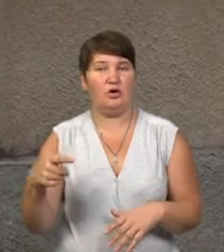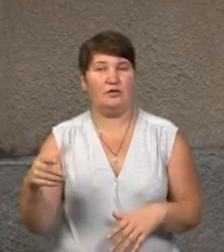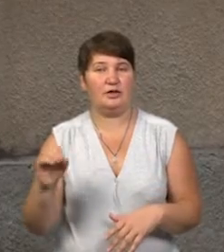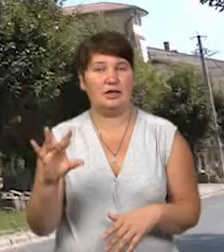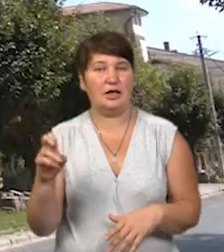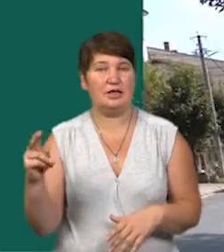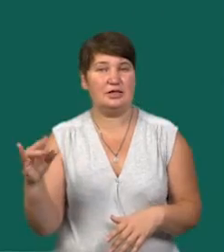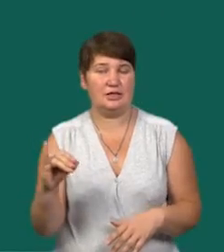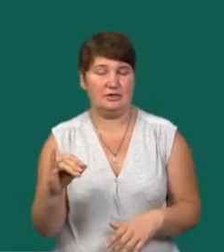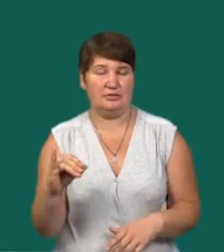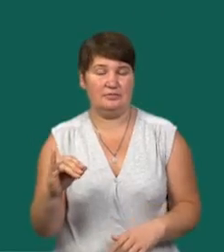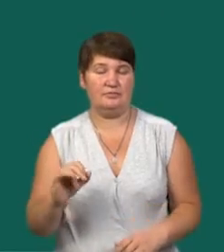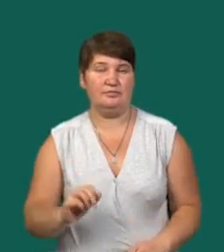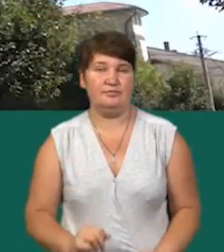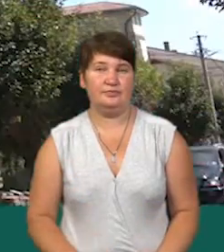йдуть маршрути.